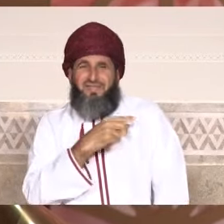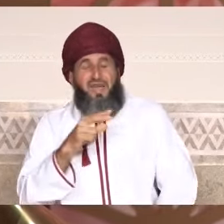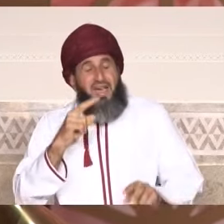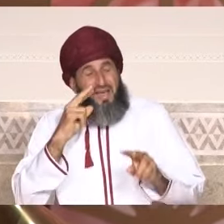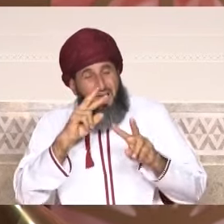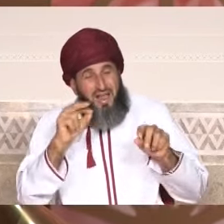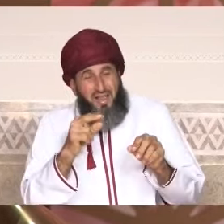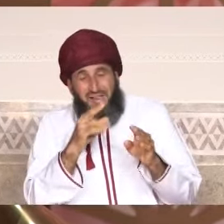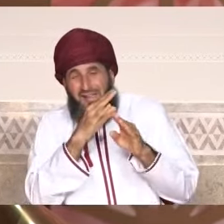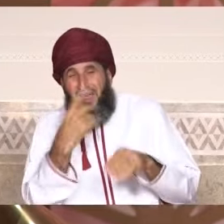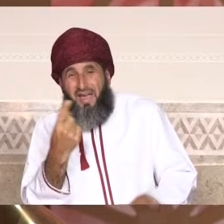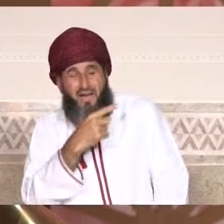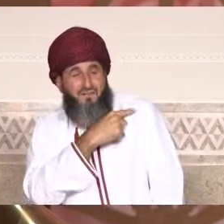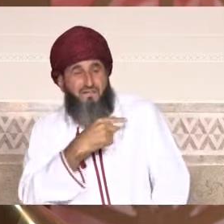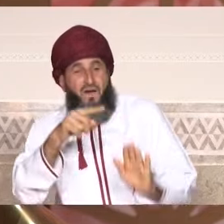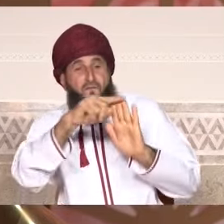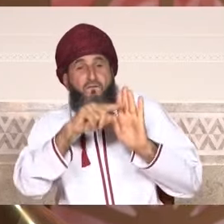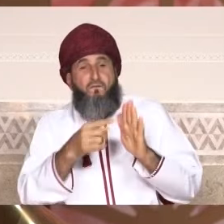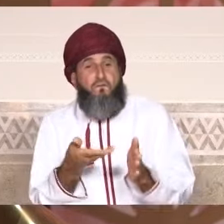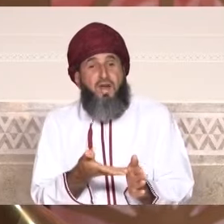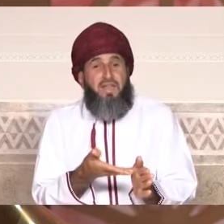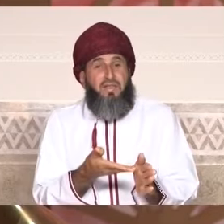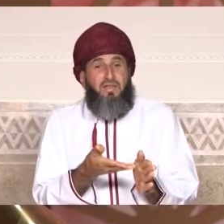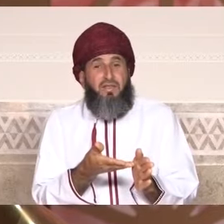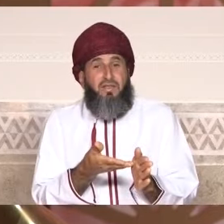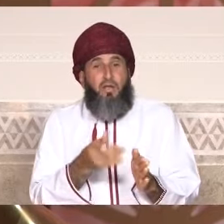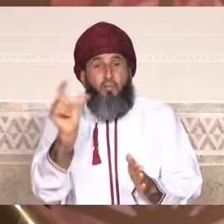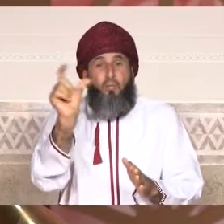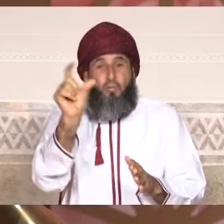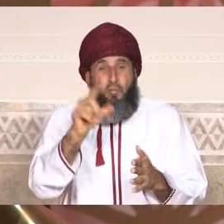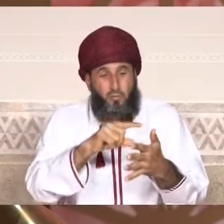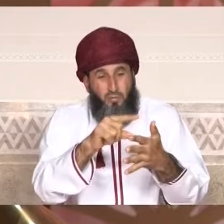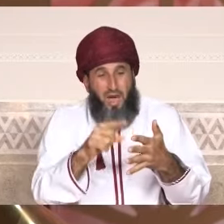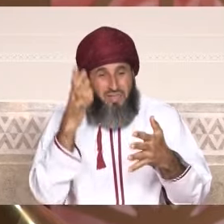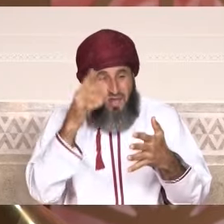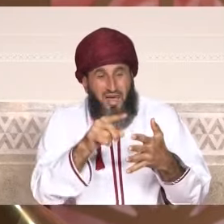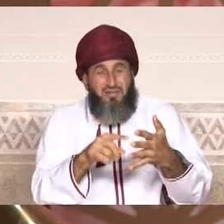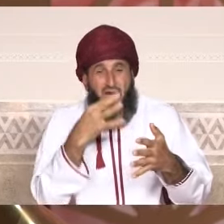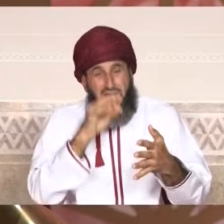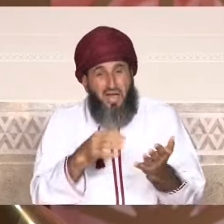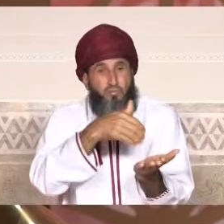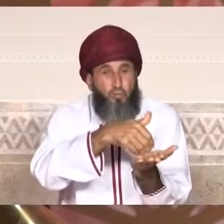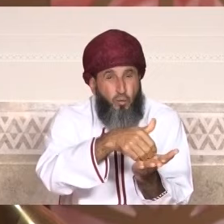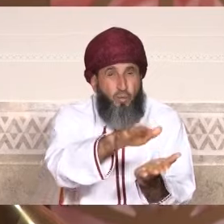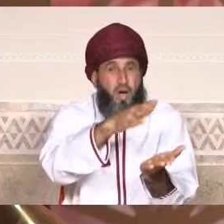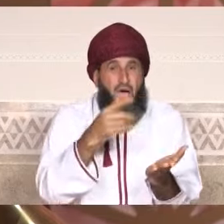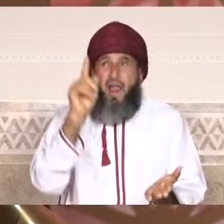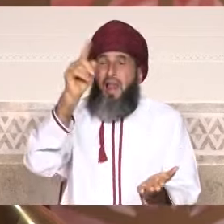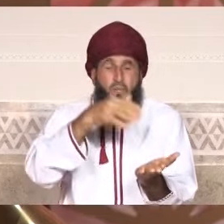أن يحتال على أداء فريضة من الفرائض بما أودعه الله تبارك وتعالى فيها من إباحات